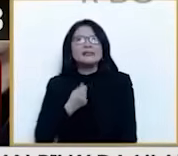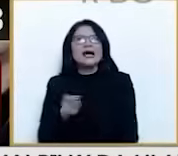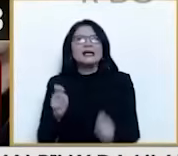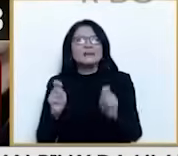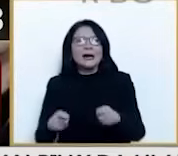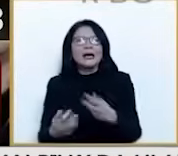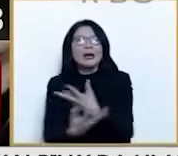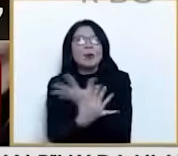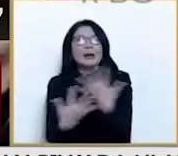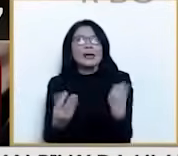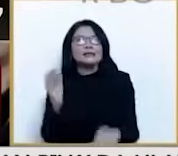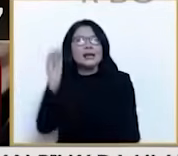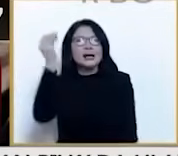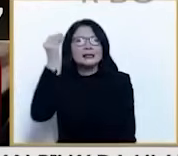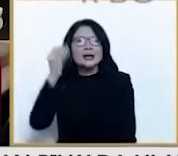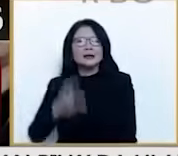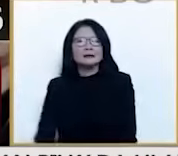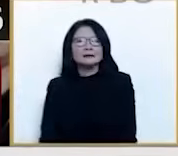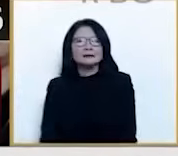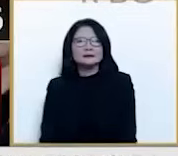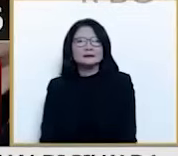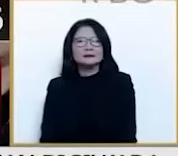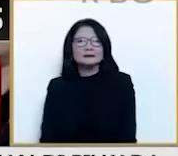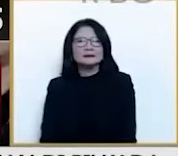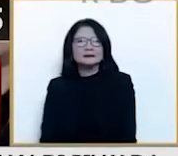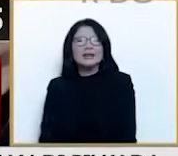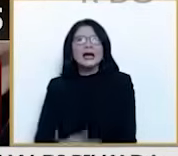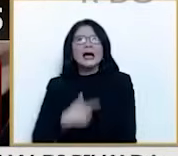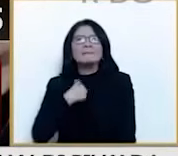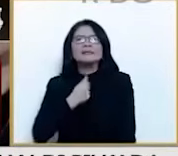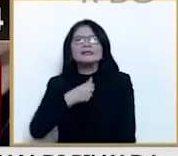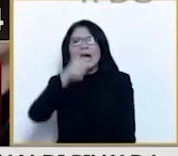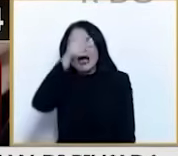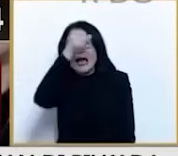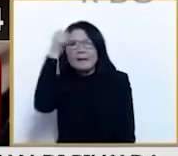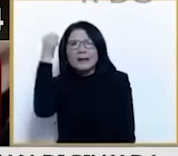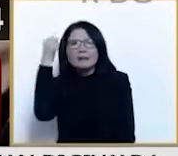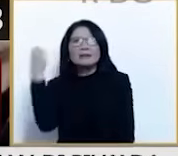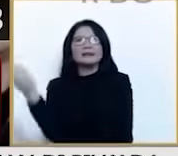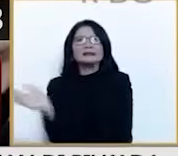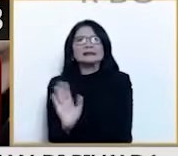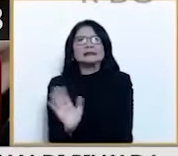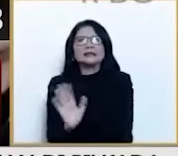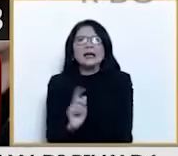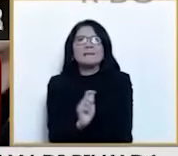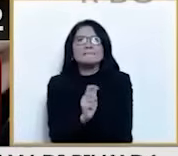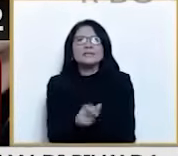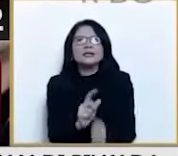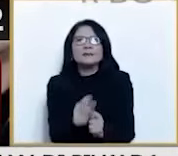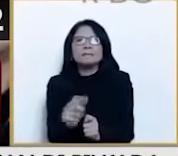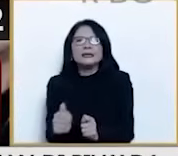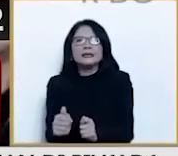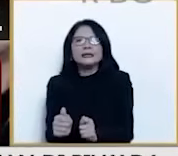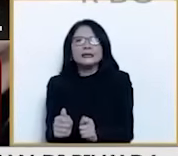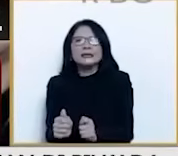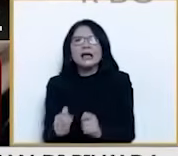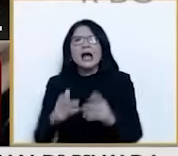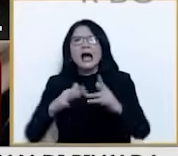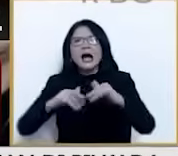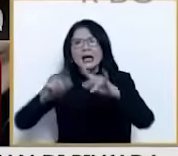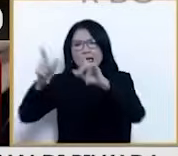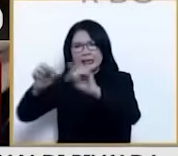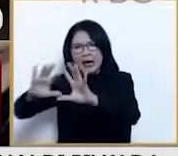dikonsumsi oleh warga Jakarta, sehingga warga Jakarta bisa berhemat, tidak perlu lagi membeli air